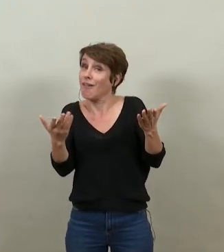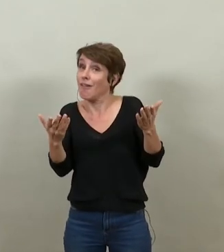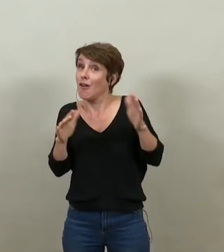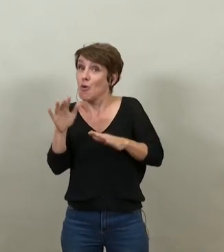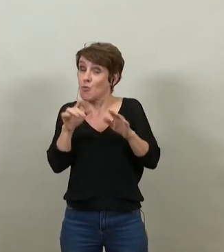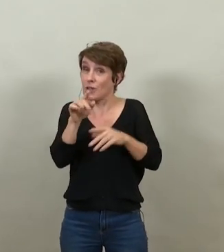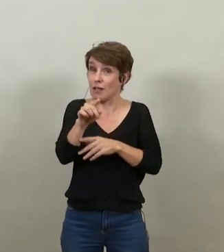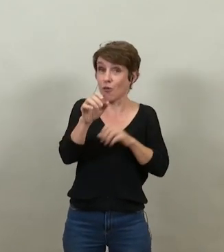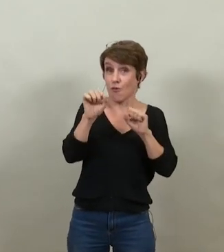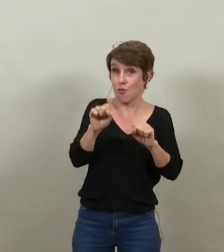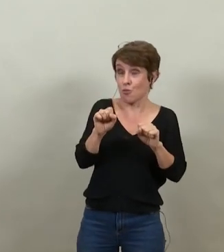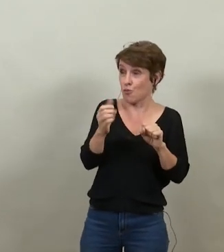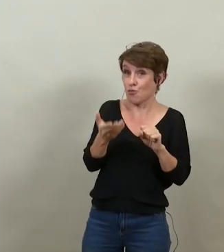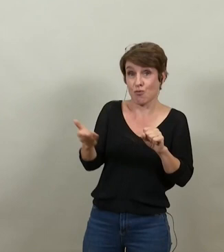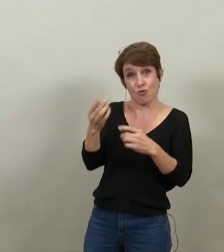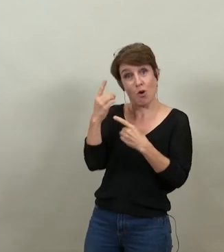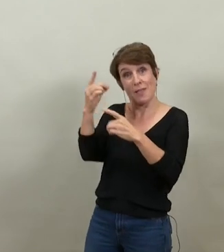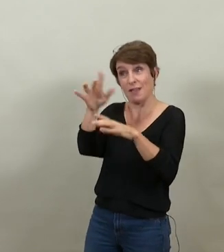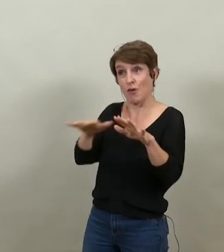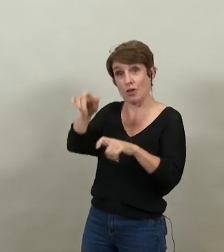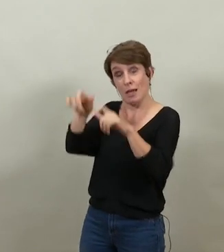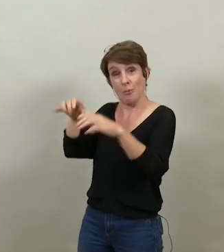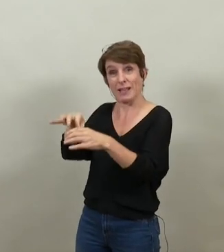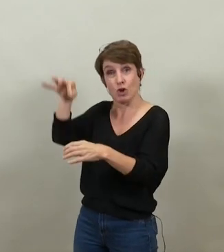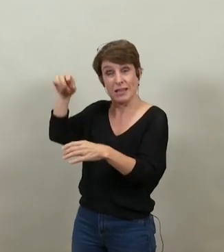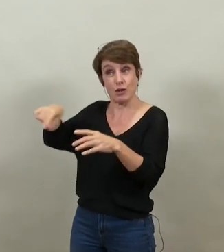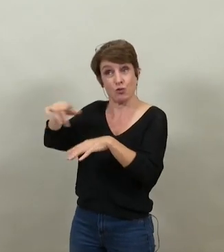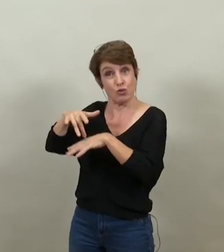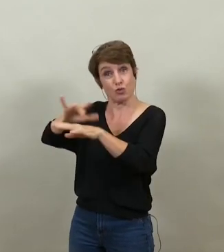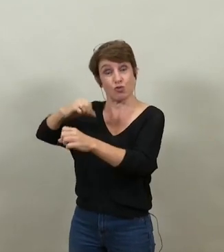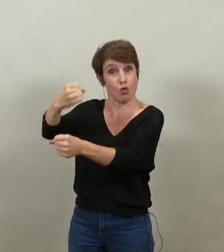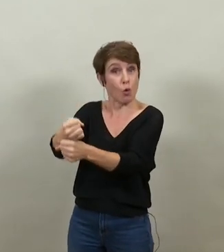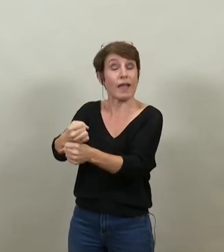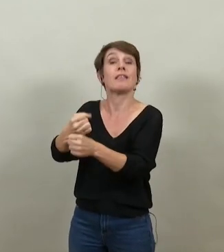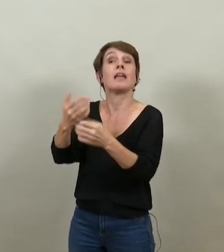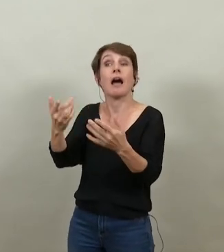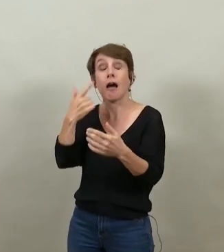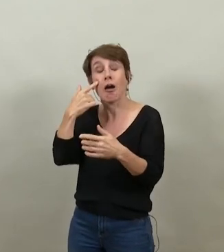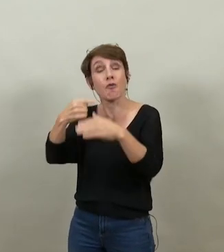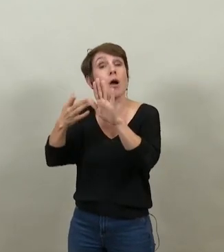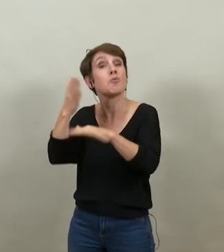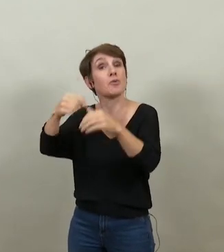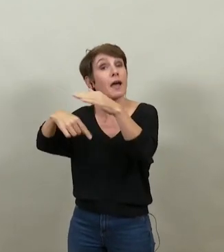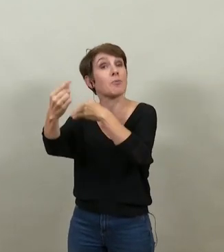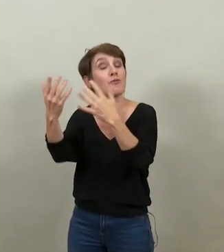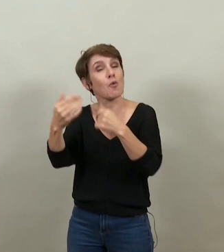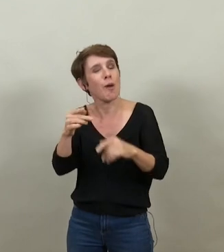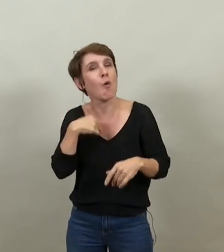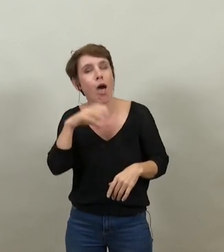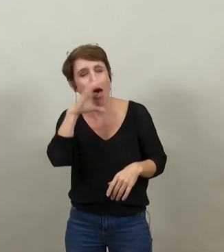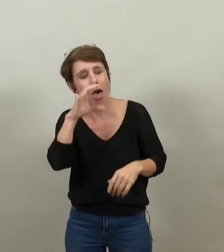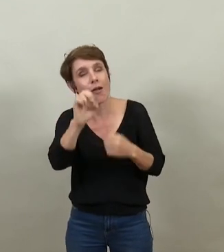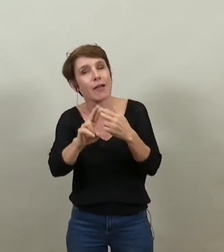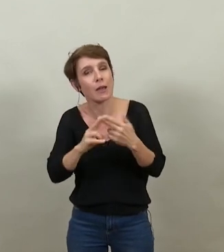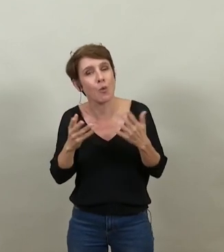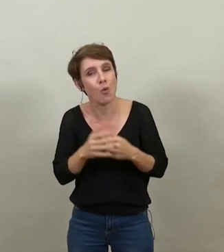probité n'est plus confirmée aujourd'hui par la justice et qui ont un casier judiciaire pour savoir quel pourrait être leur devenir j'aimerais beaucoup vous entendre là-dessus Monsieur le Maire